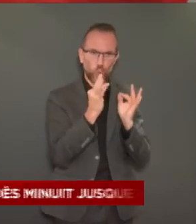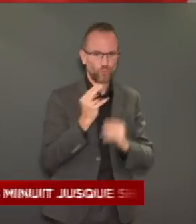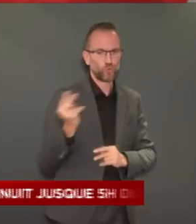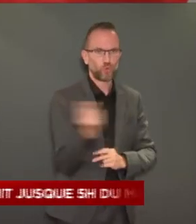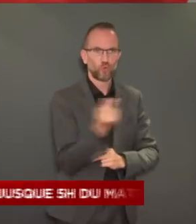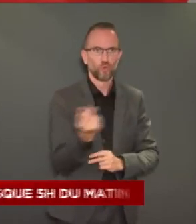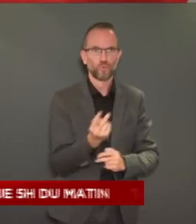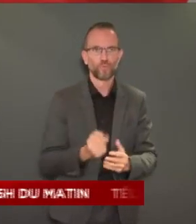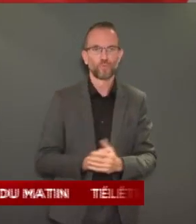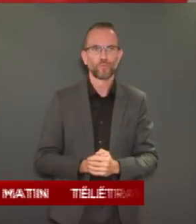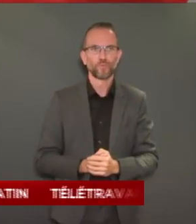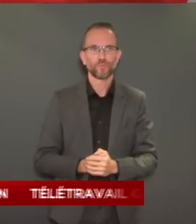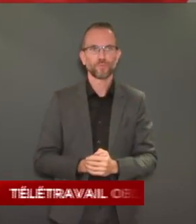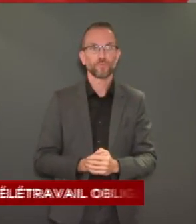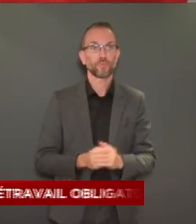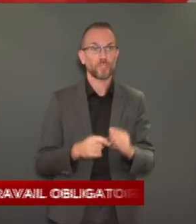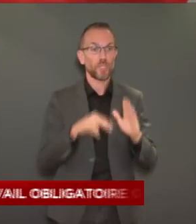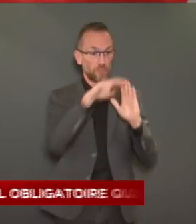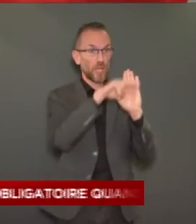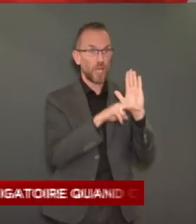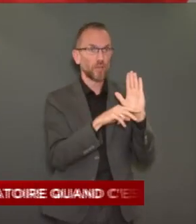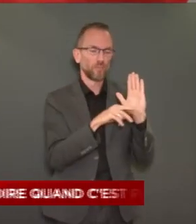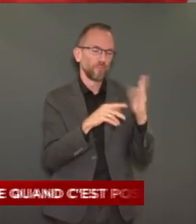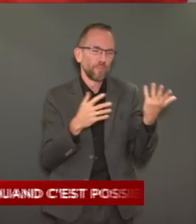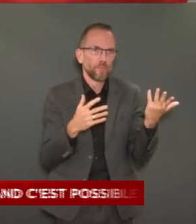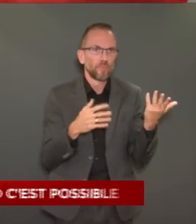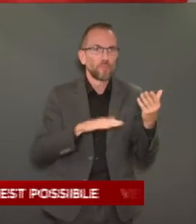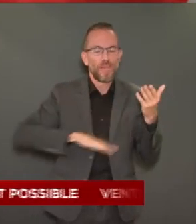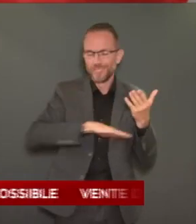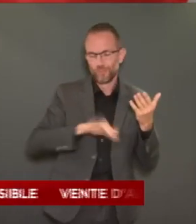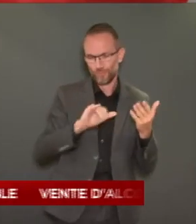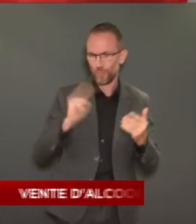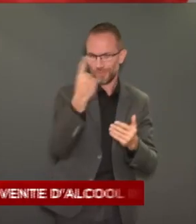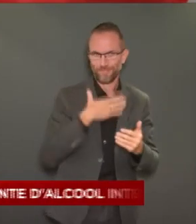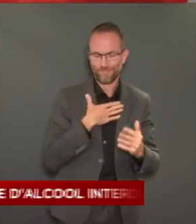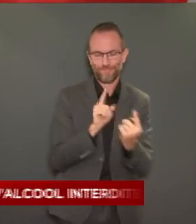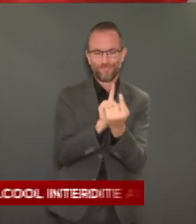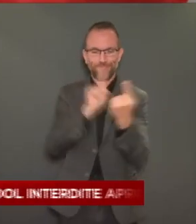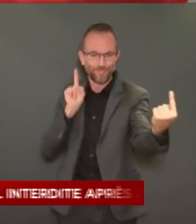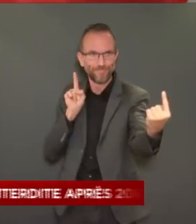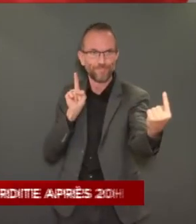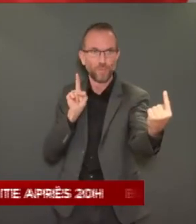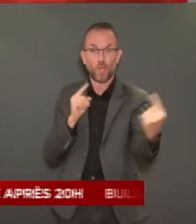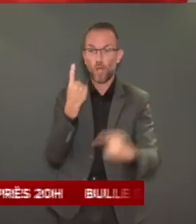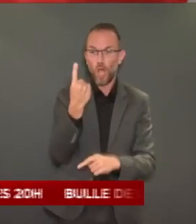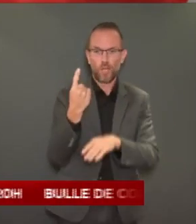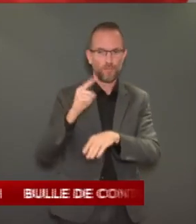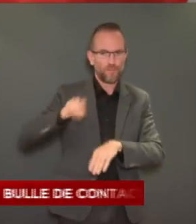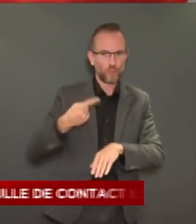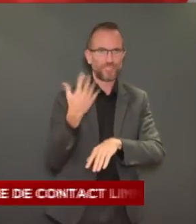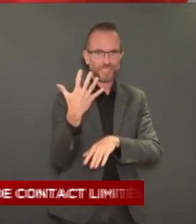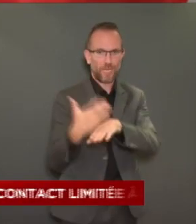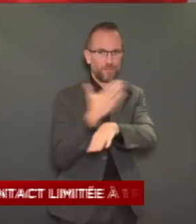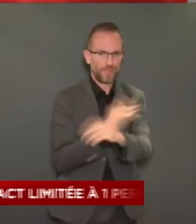La règle de base, c'est la distance. Il faut garder une distance de sécurité d'1,5 mètre. Si ça ne va pas, vous portez le